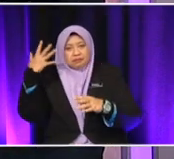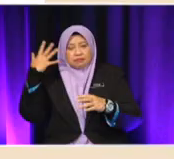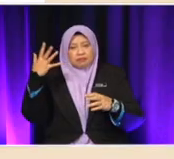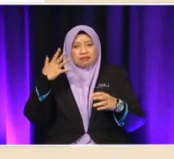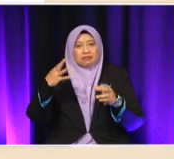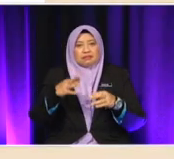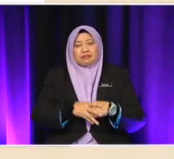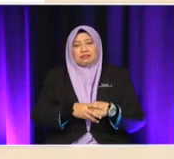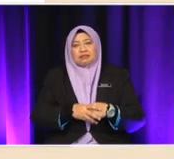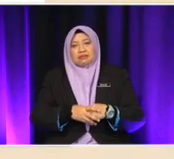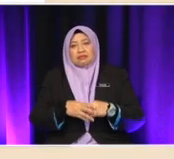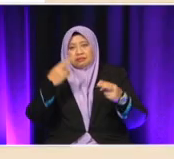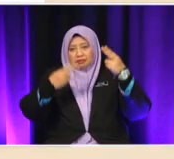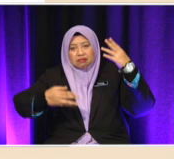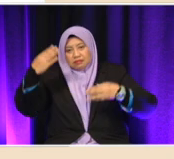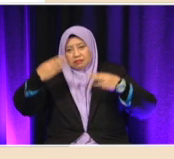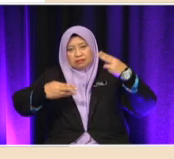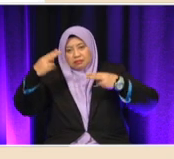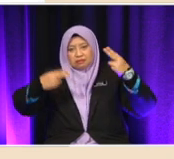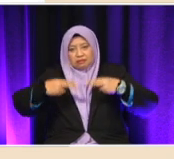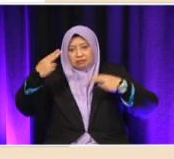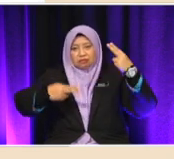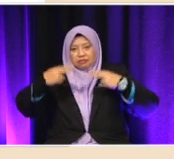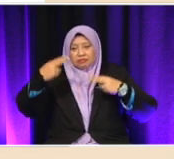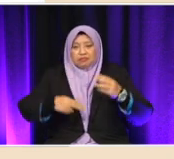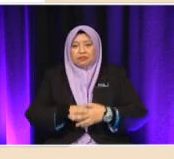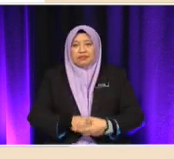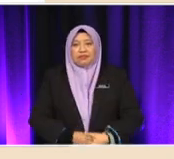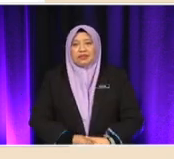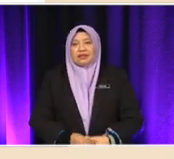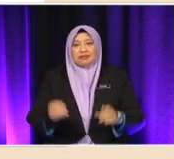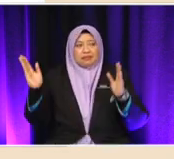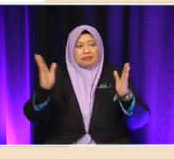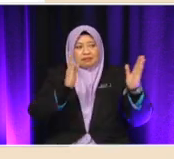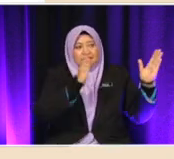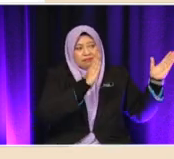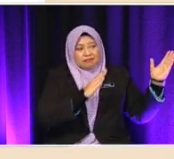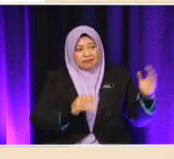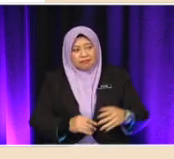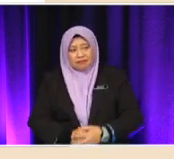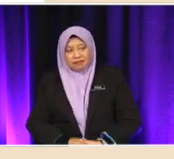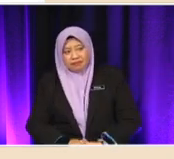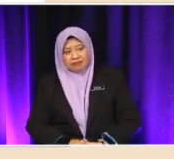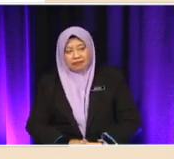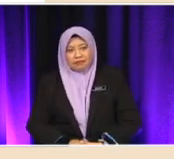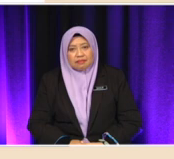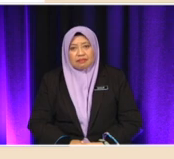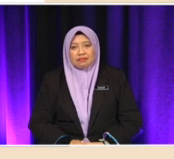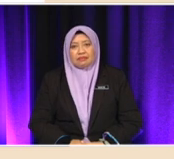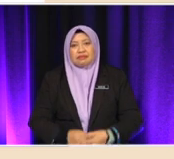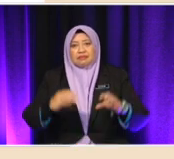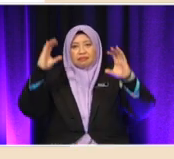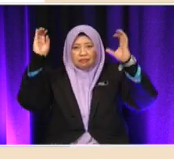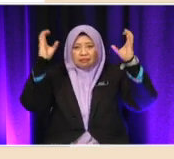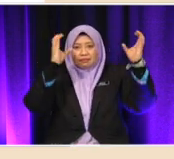redup Nah mungkin kita ada mendung kita ada cuaca berangin cuaca hujan oke cuaca sebenarnya